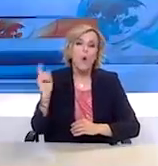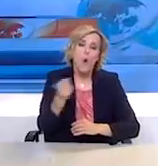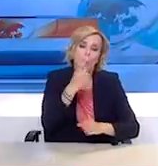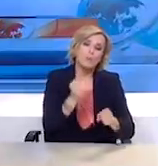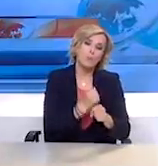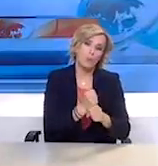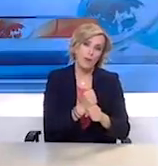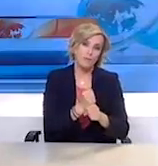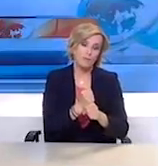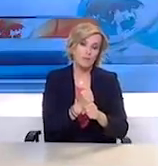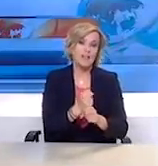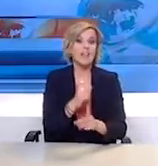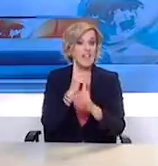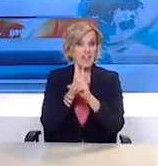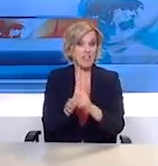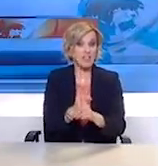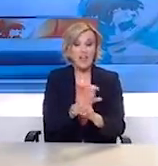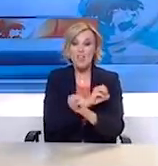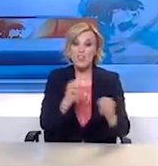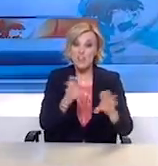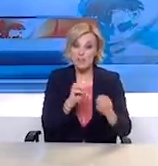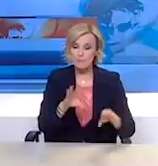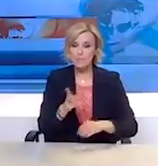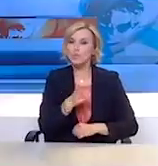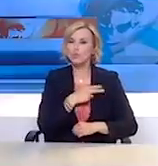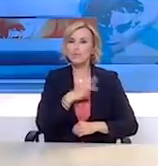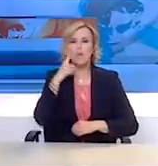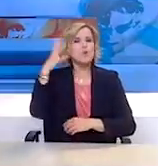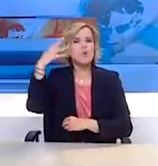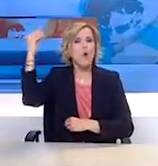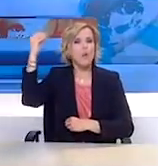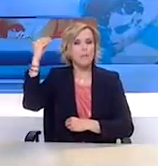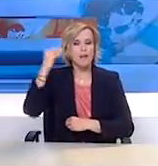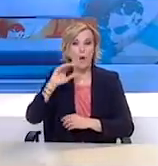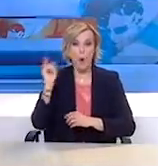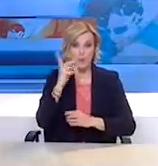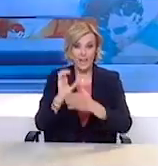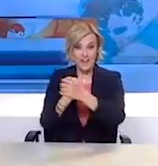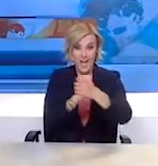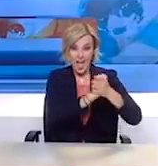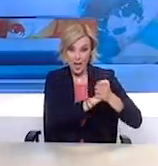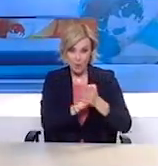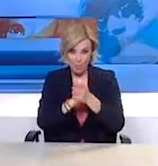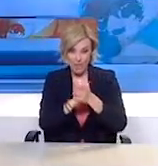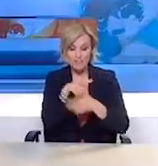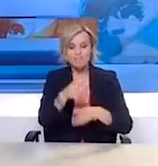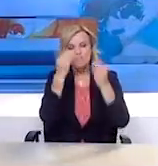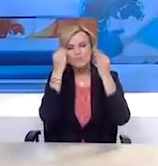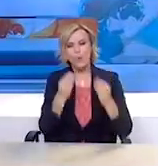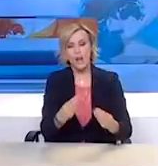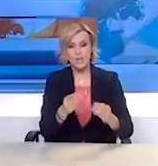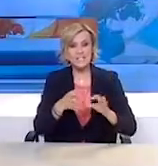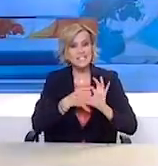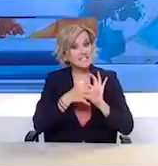υπόλοιποι. Κυρίως είναι μια καμπάνια που δείχνει ότι όταν στεκόμαστε ενωμένοι, είμαστε ικανοί για το καλύτερο. Και αν συνεχίσουμε να κάνουμε το